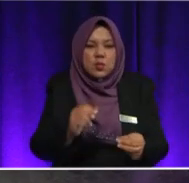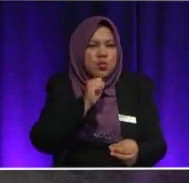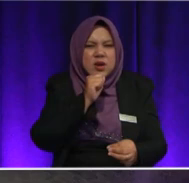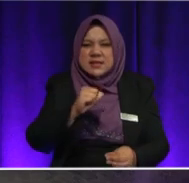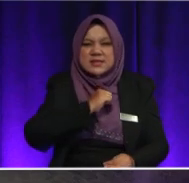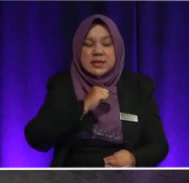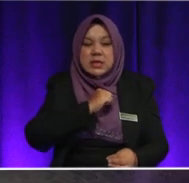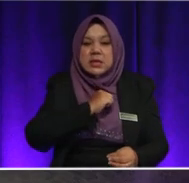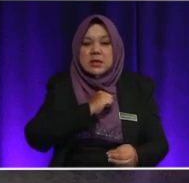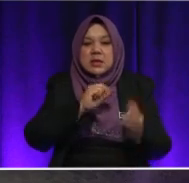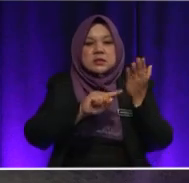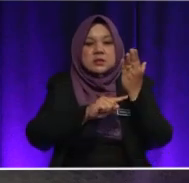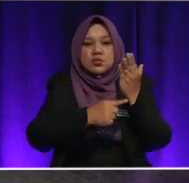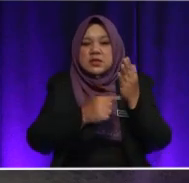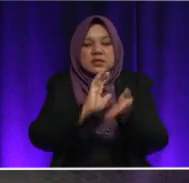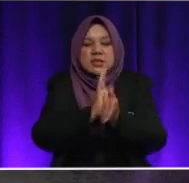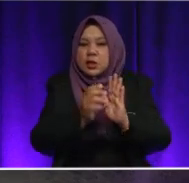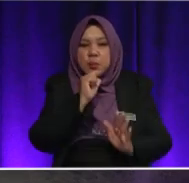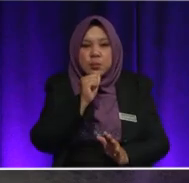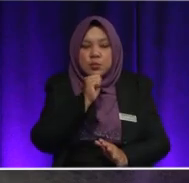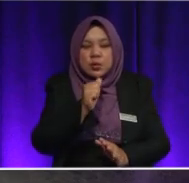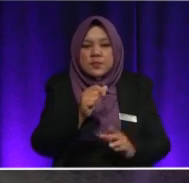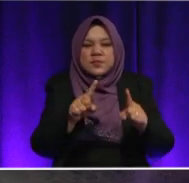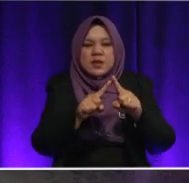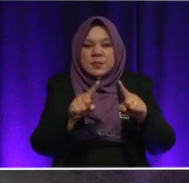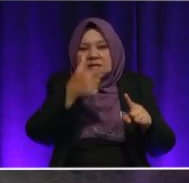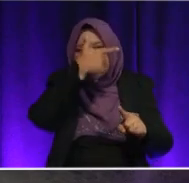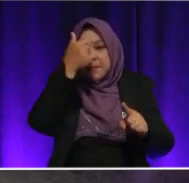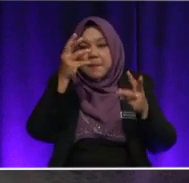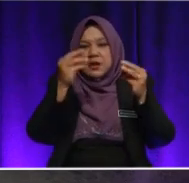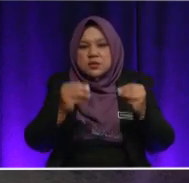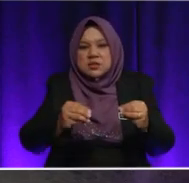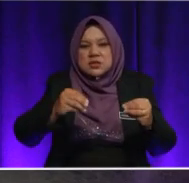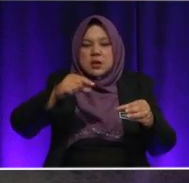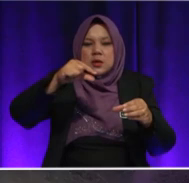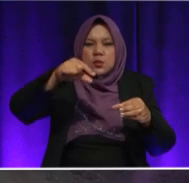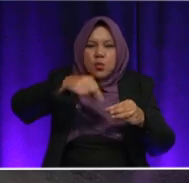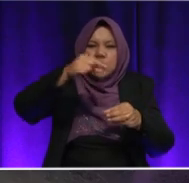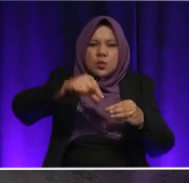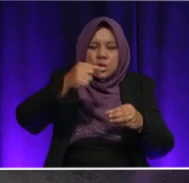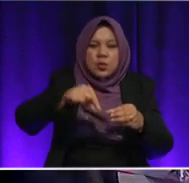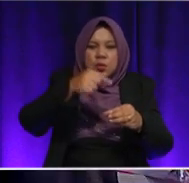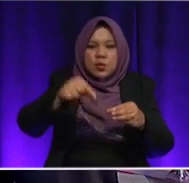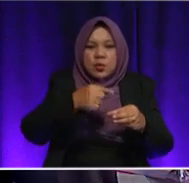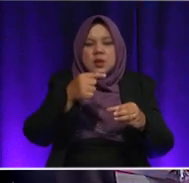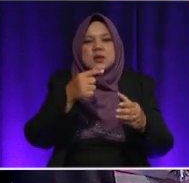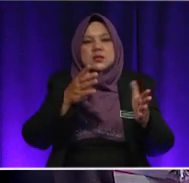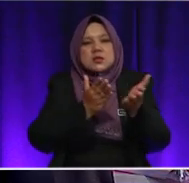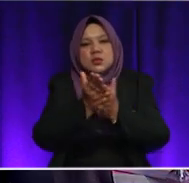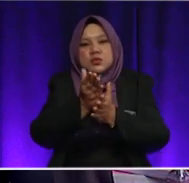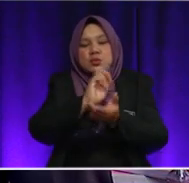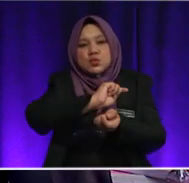secara semula jadi ah disepakati manusia tadi kowe tanahlah dalam batu tadi maka